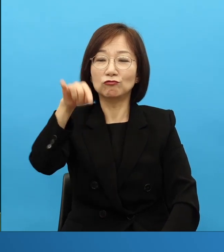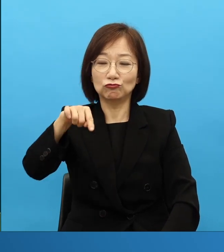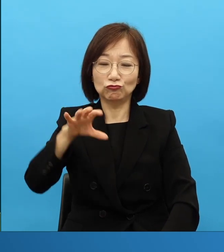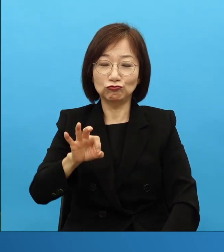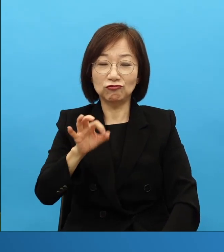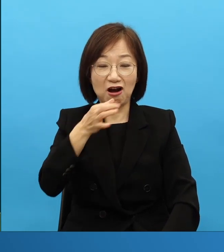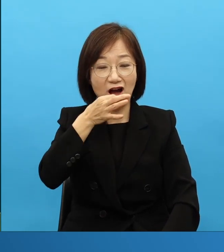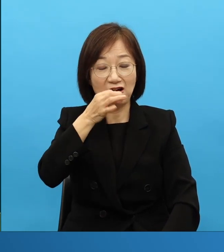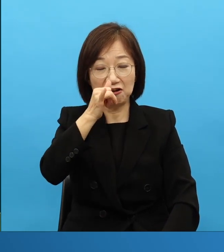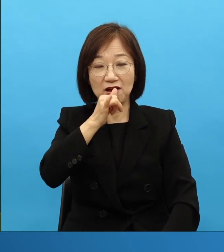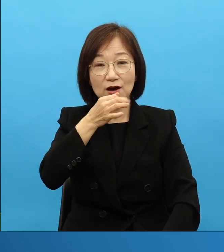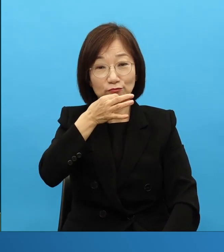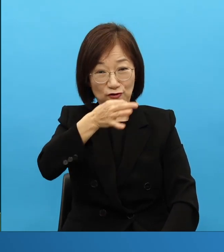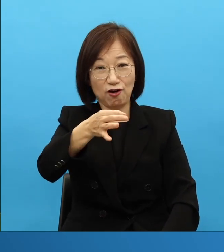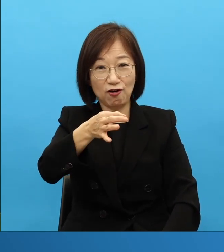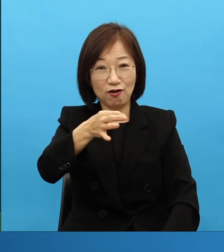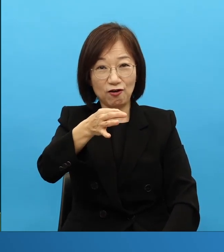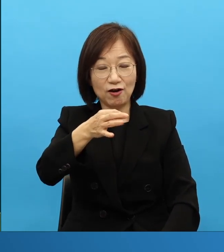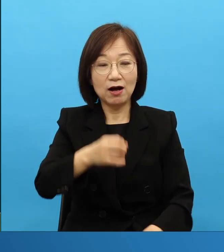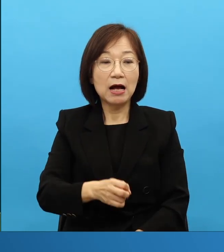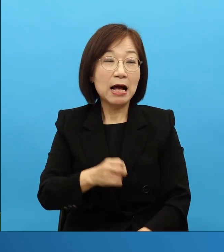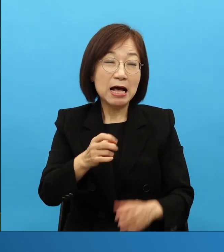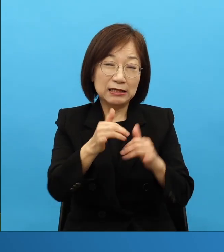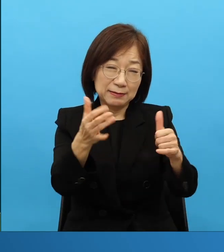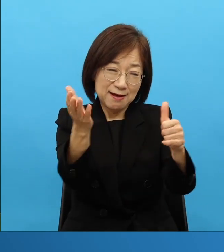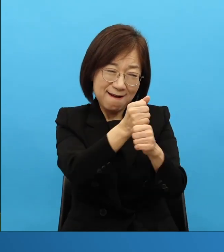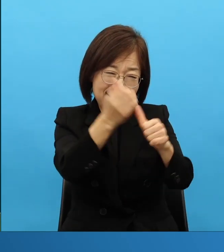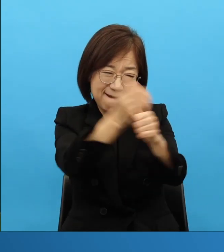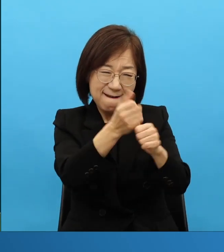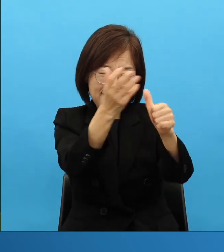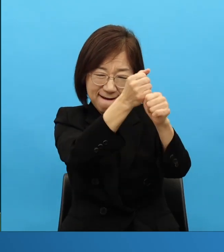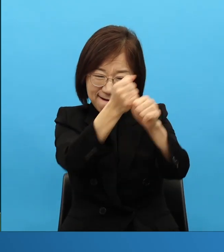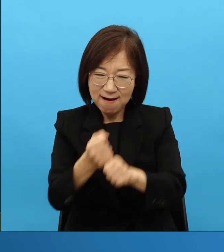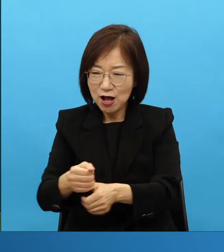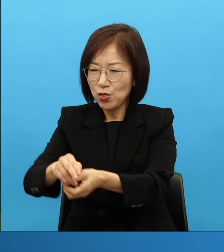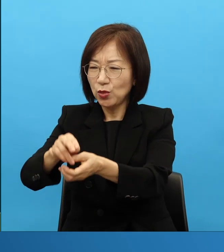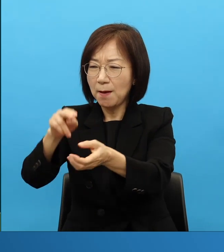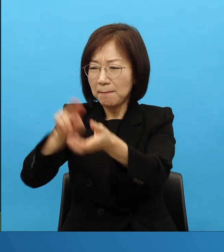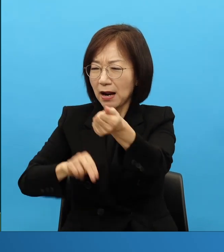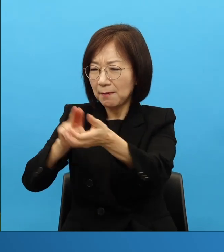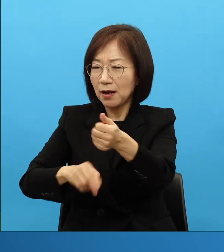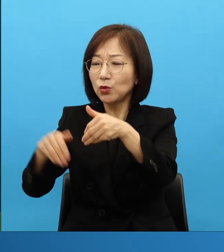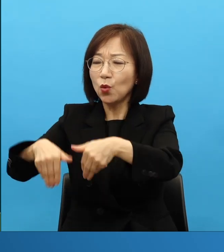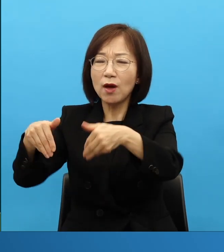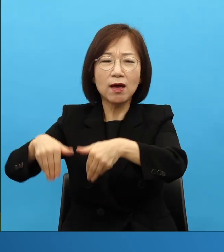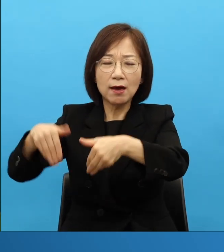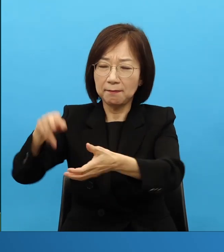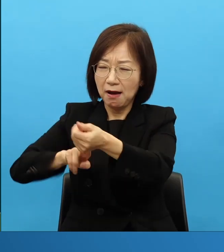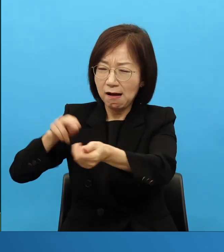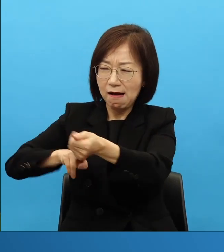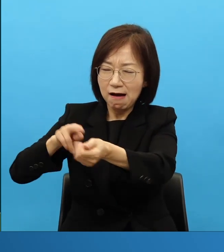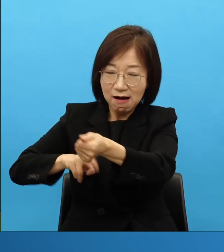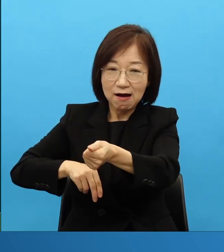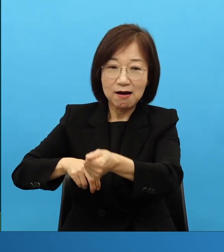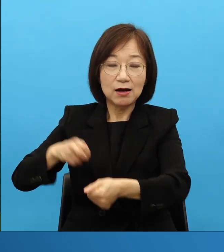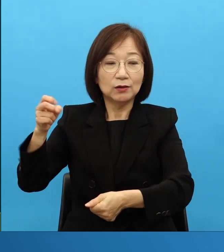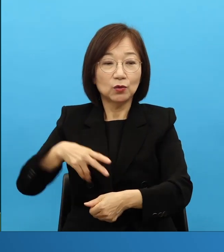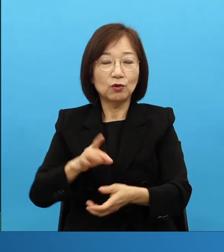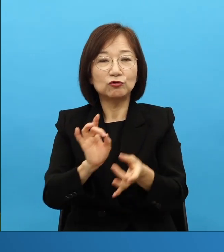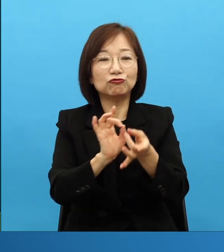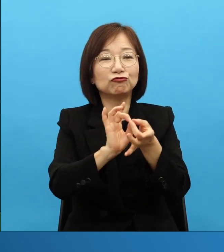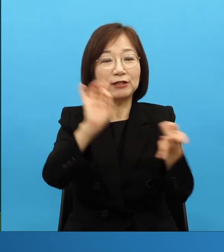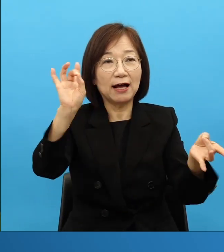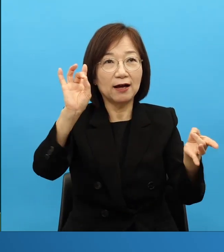hero? 많은 사람을 잡아다 노예로 팔고요. 뭐 They 이렇게 capture 만드는 거예요. many people to be slaves. 우상 신전